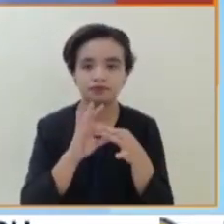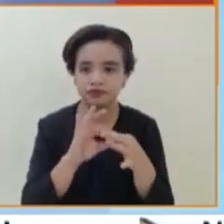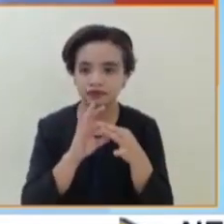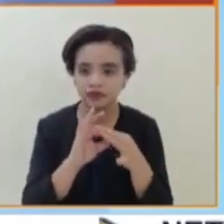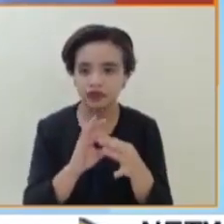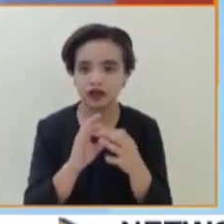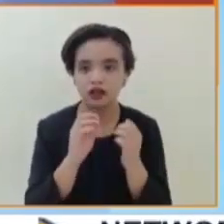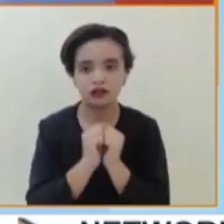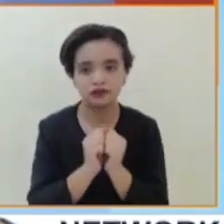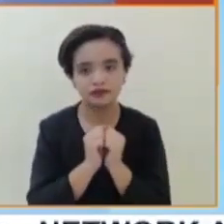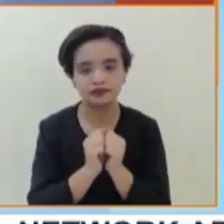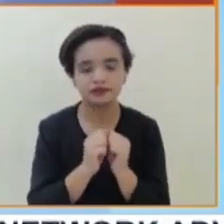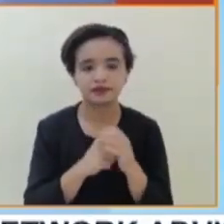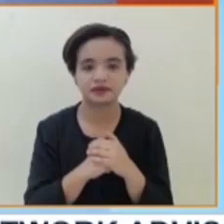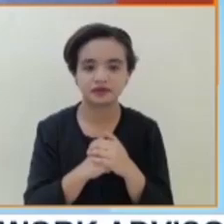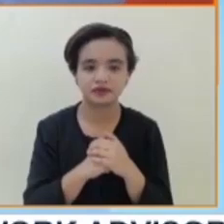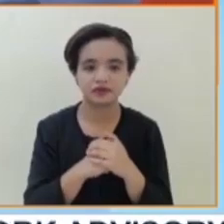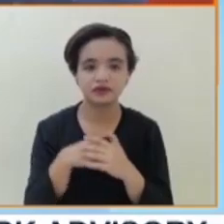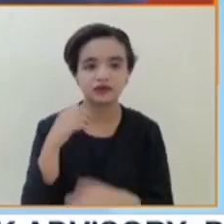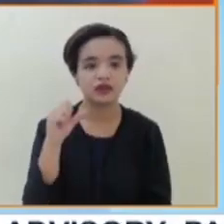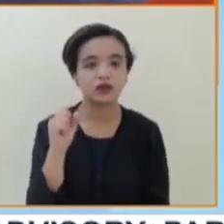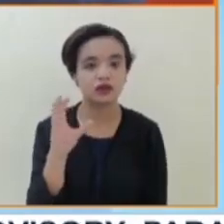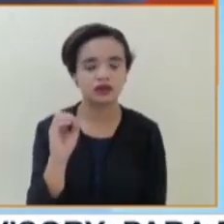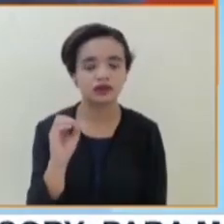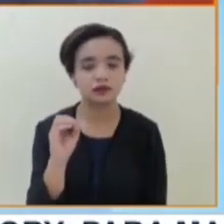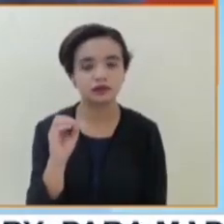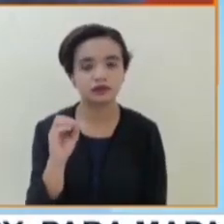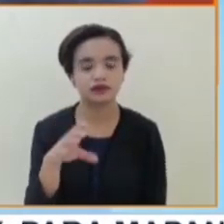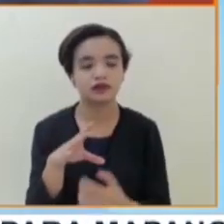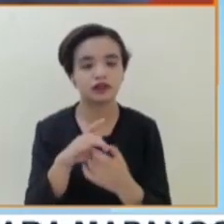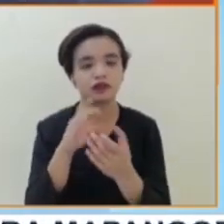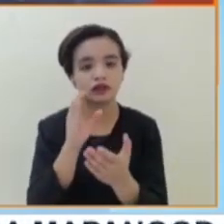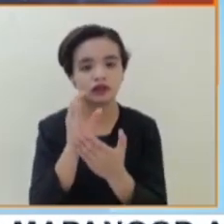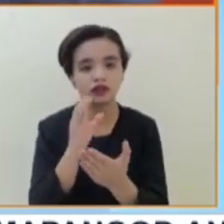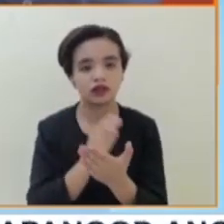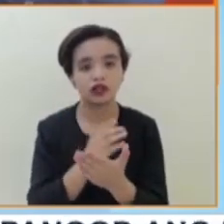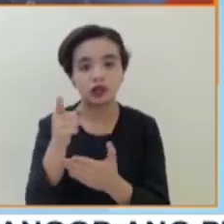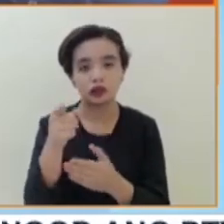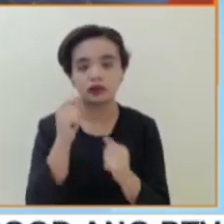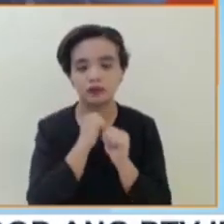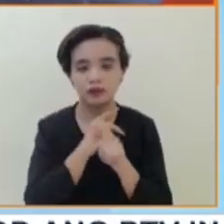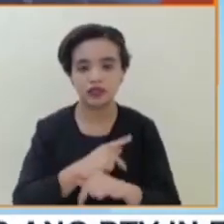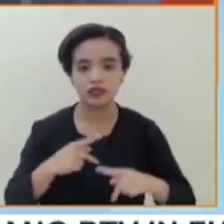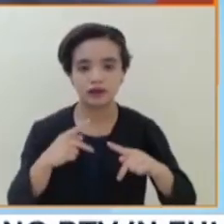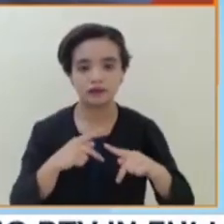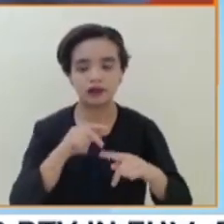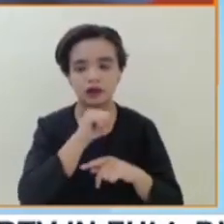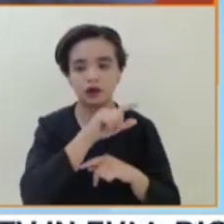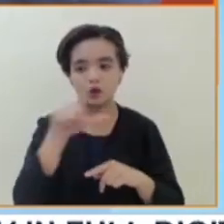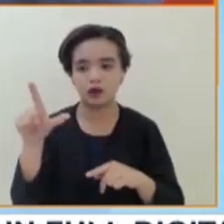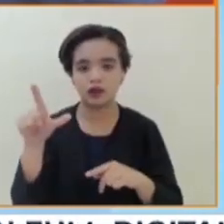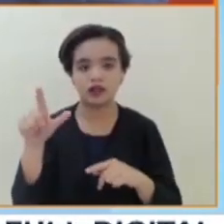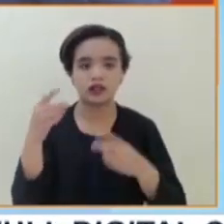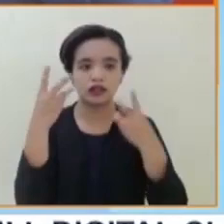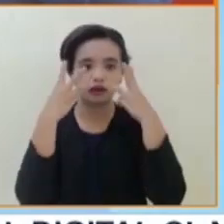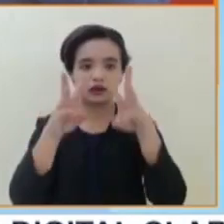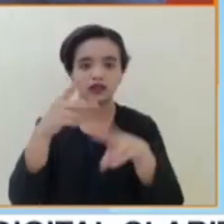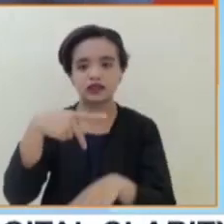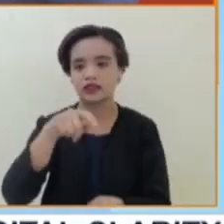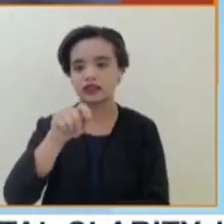So, syempre, na-appreciate mo yung bawat mapapanood mo sa TV na hindi ganung kadali